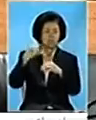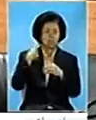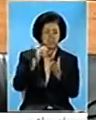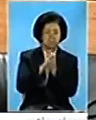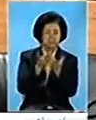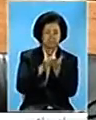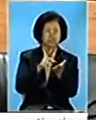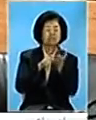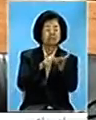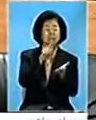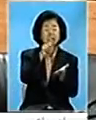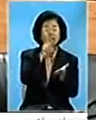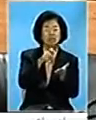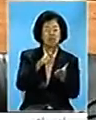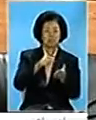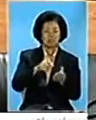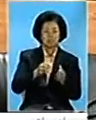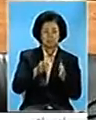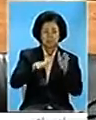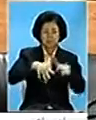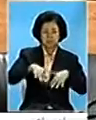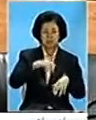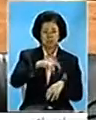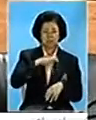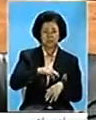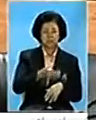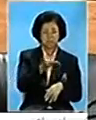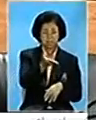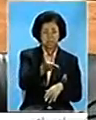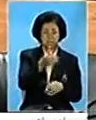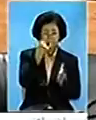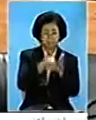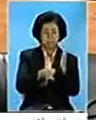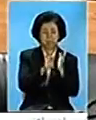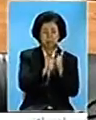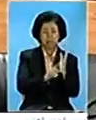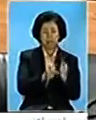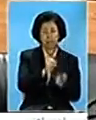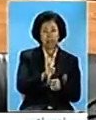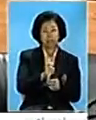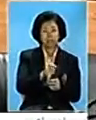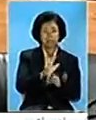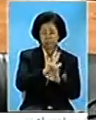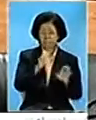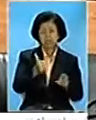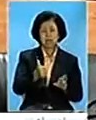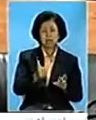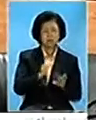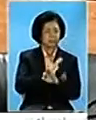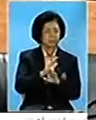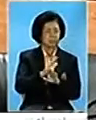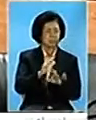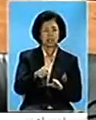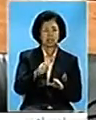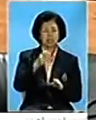าไปถามความรู้สึกของประชาชนว่าสิ่งนี้ผิดกฎหมายหรือไม่อ่ะมันไม่ได้มันไม่สมควรเพราะ